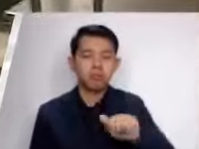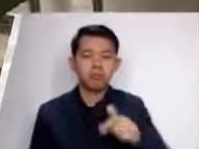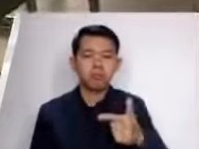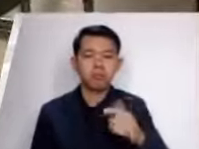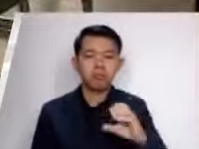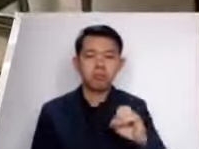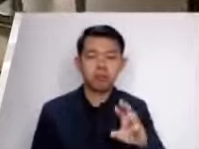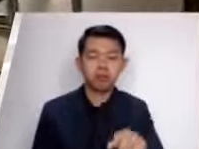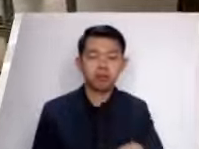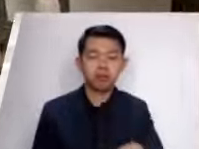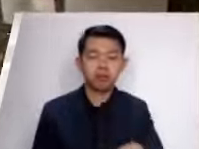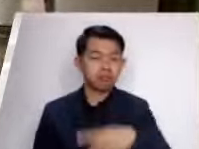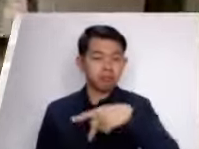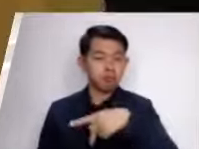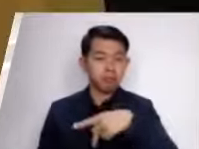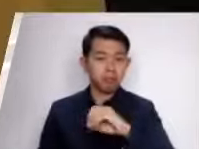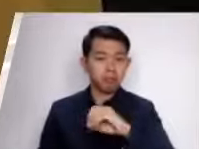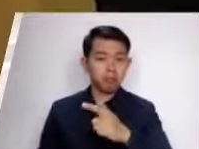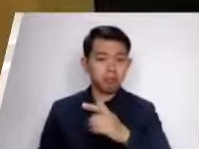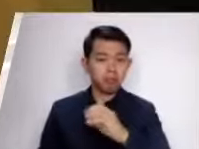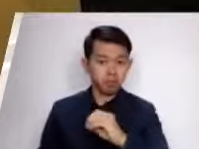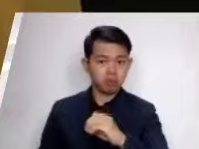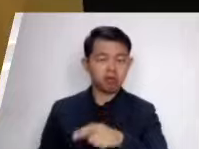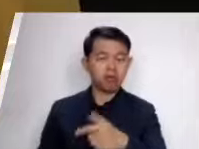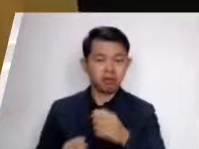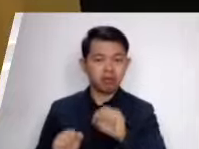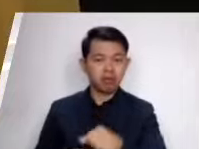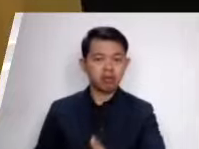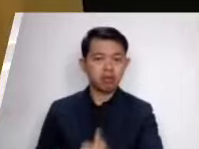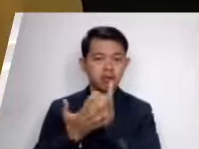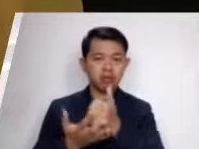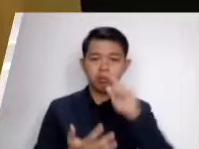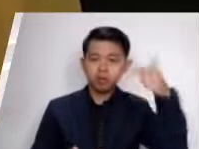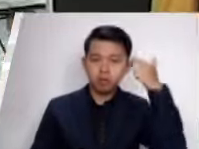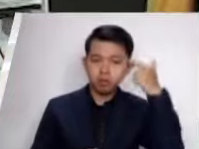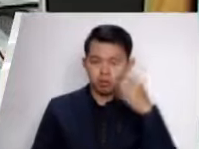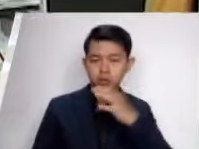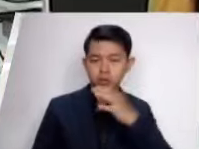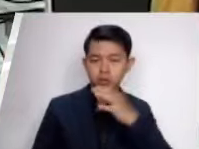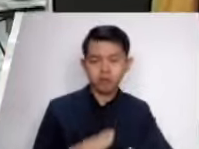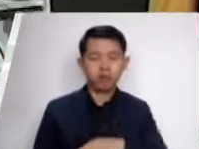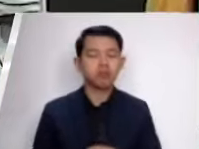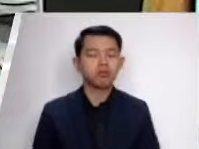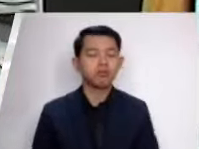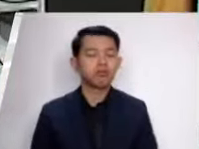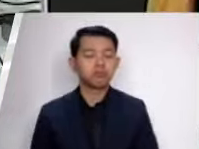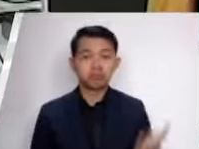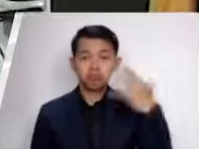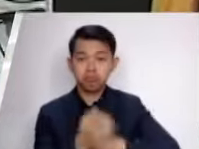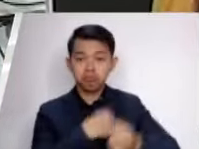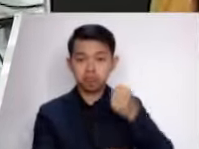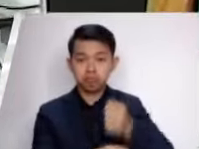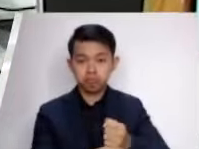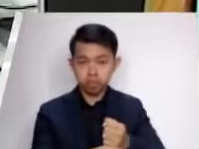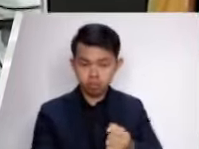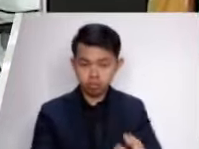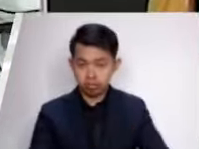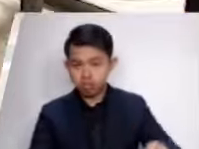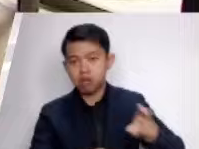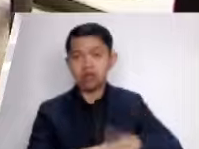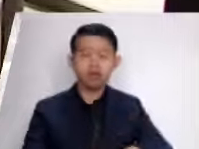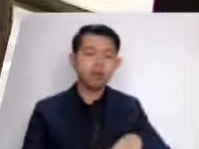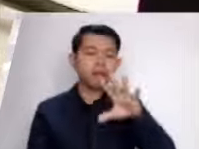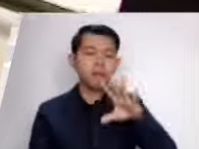lehitimong internet gaming licenses. Noong nakaraang taon nga raw, nakapag-ambag ang mga ito ng higit 5 bilyong piso sa kita ng